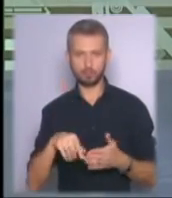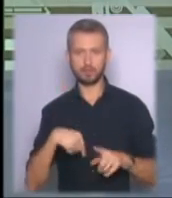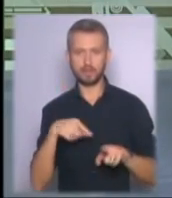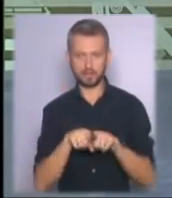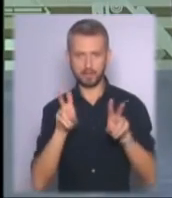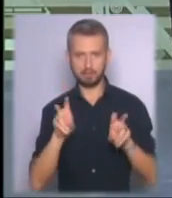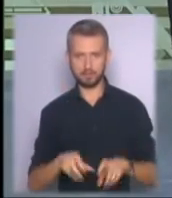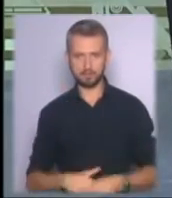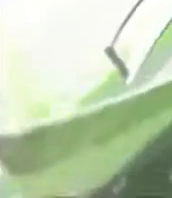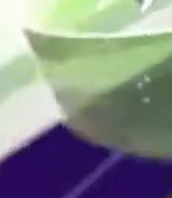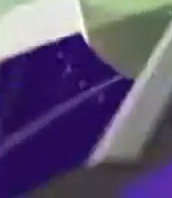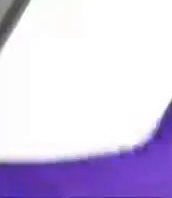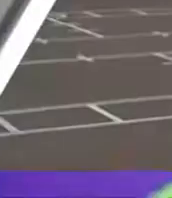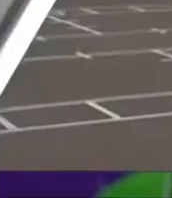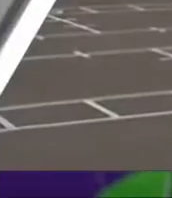таке.